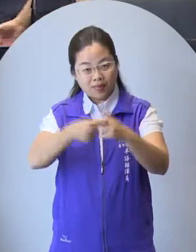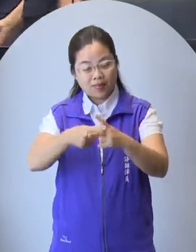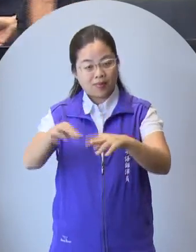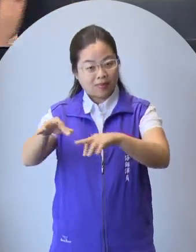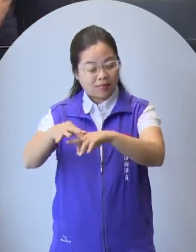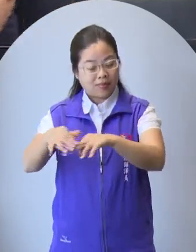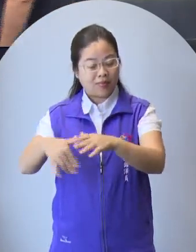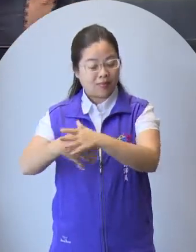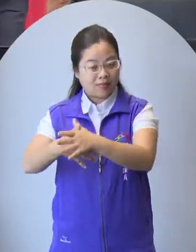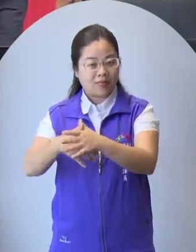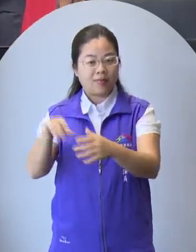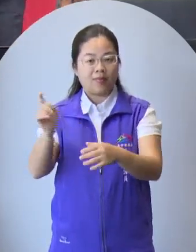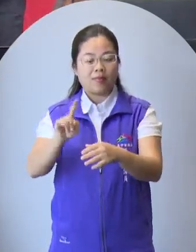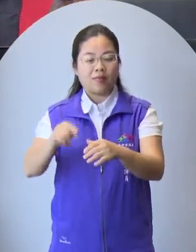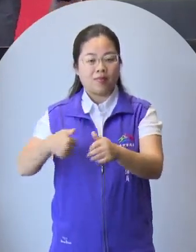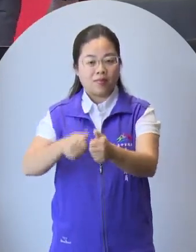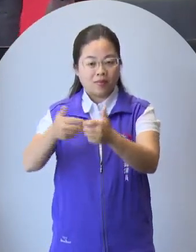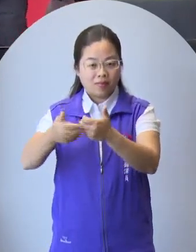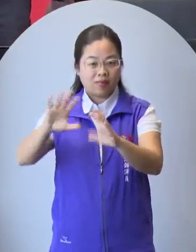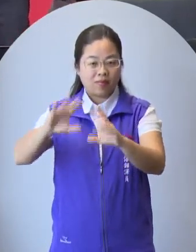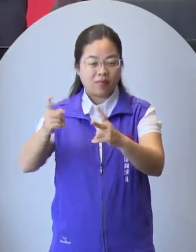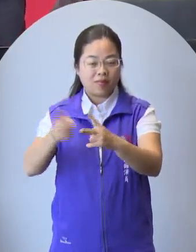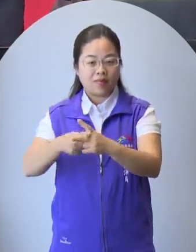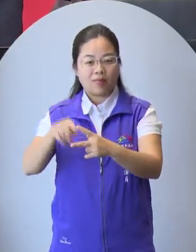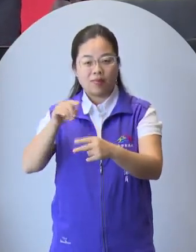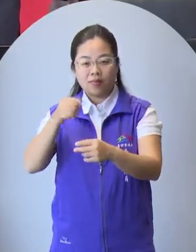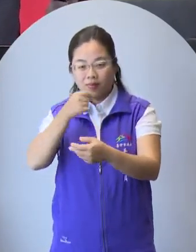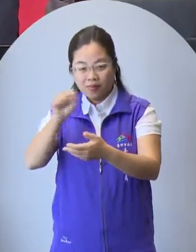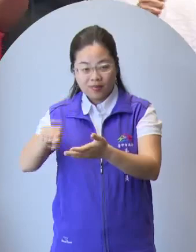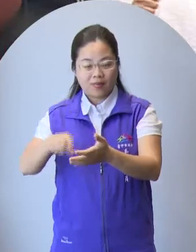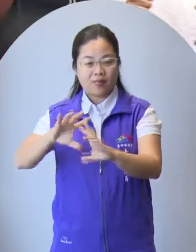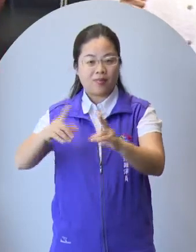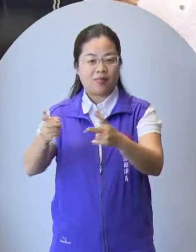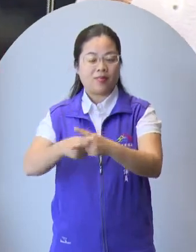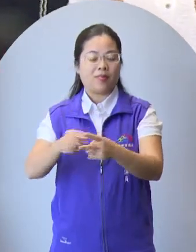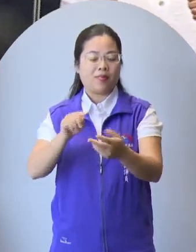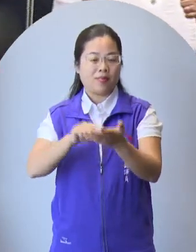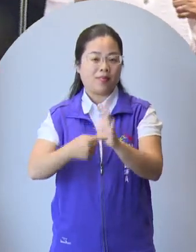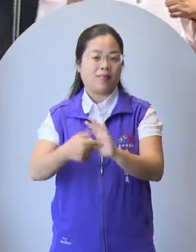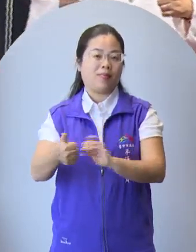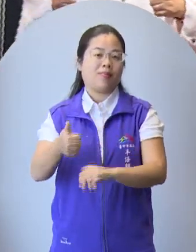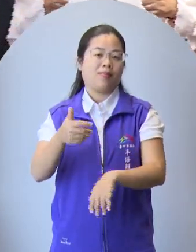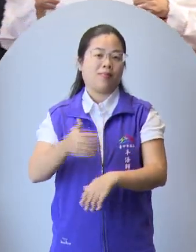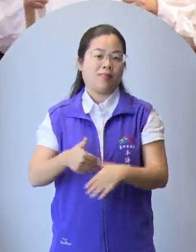奖、仁美国小、追分国小、无锡国小优质奖。